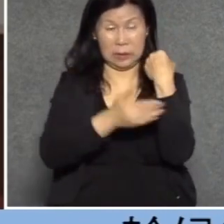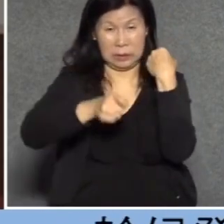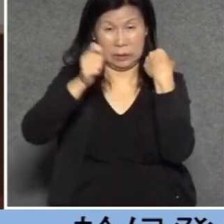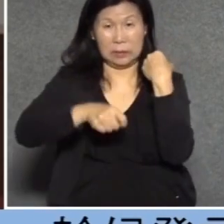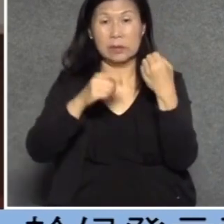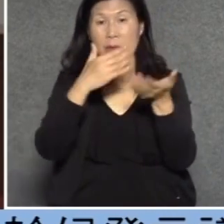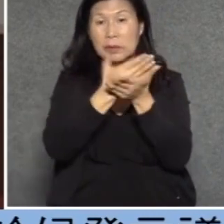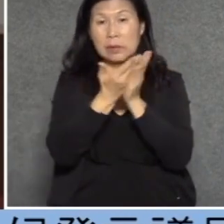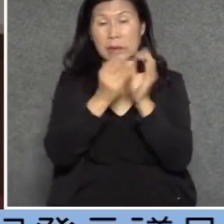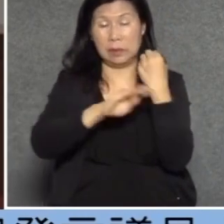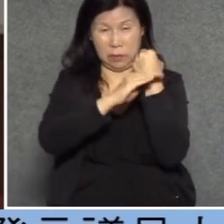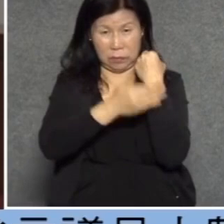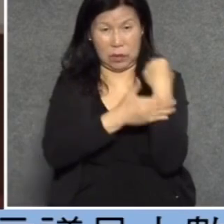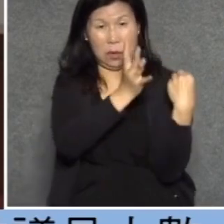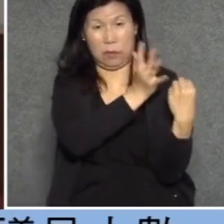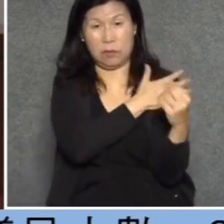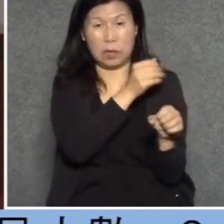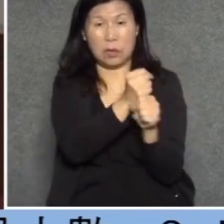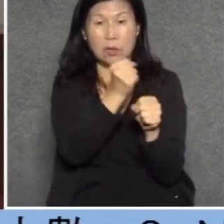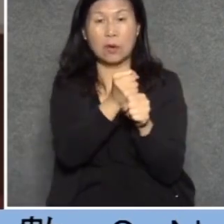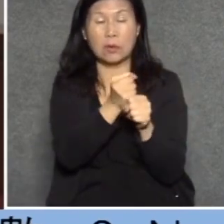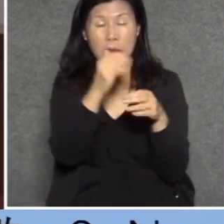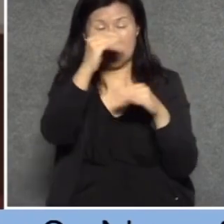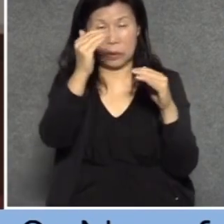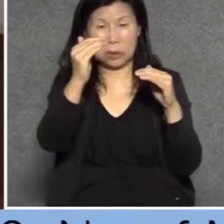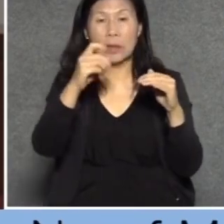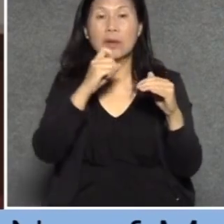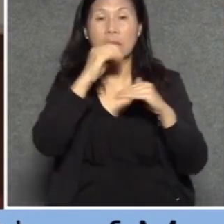多項法定職能呢一個部分，係嘛？啲一啲